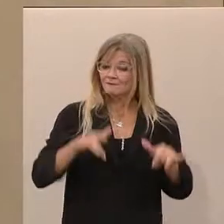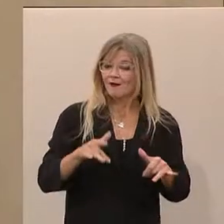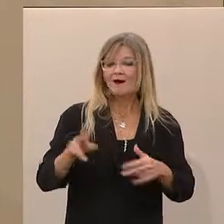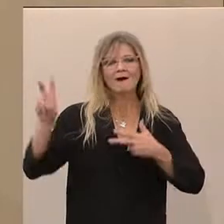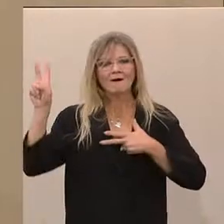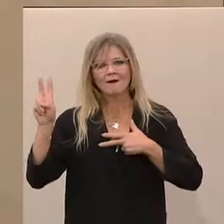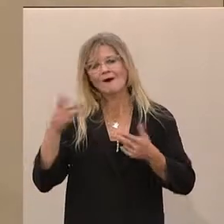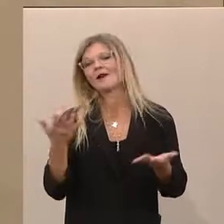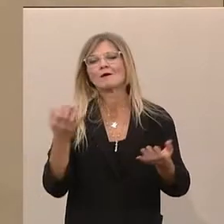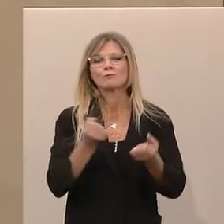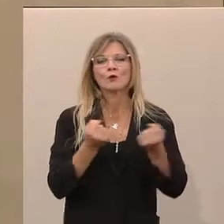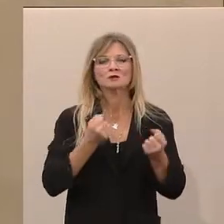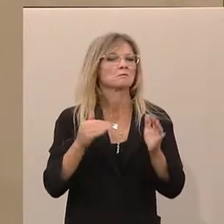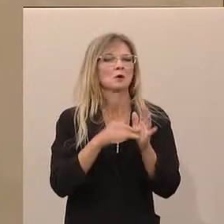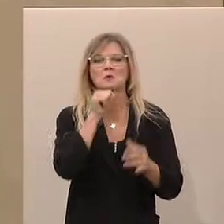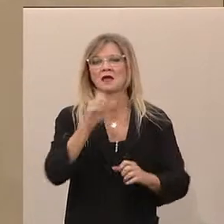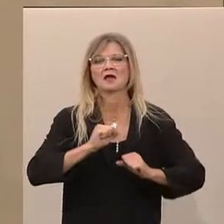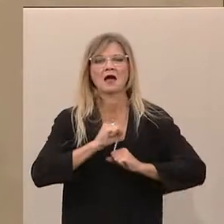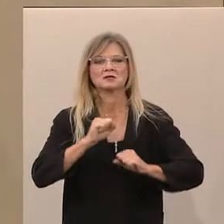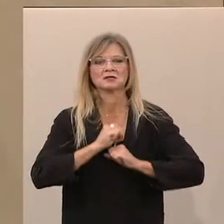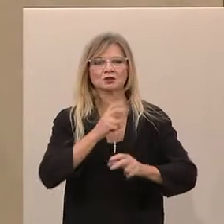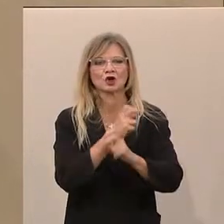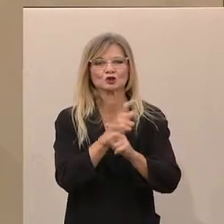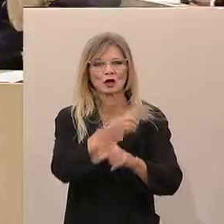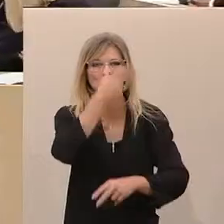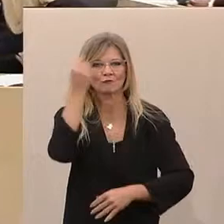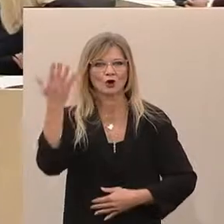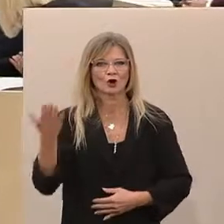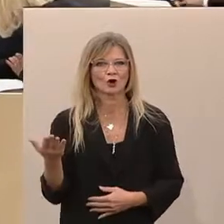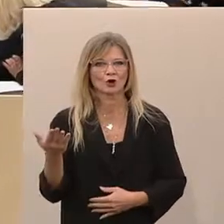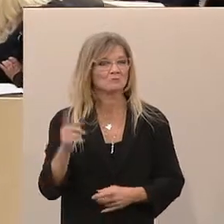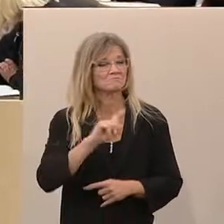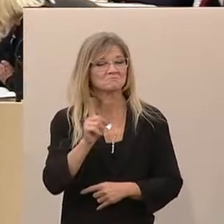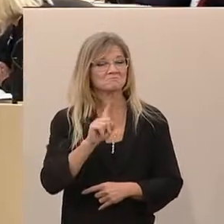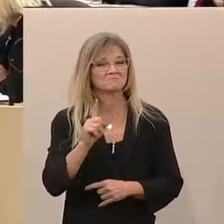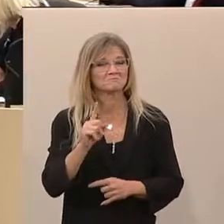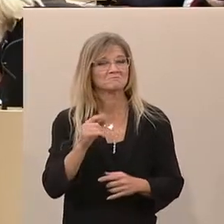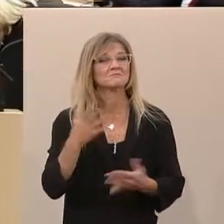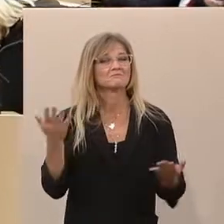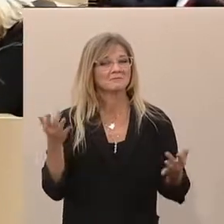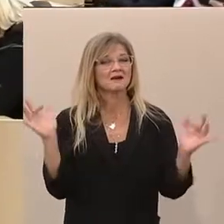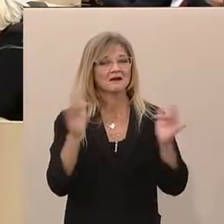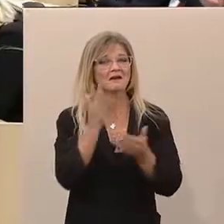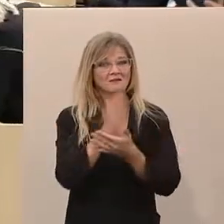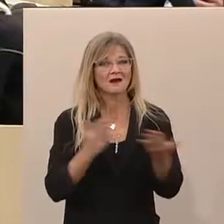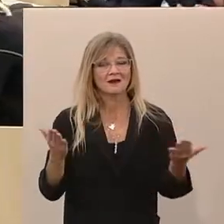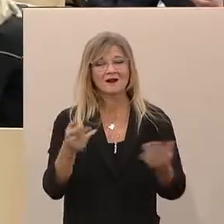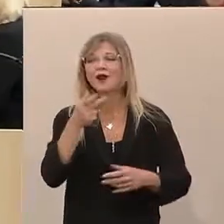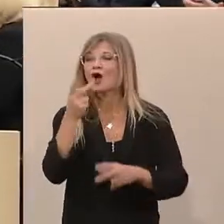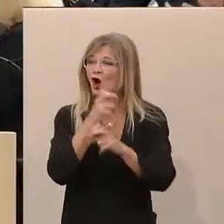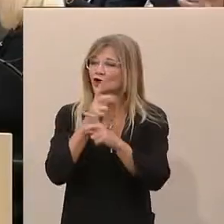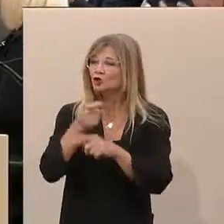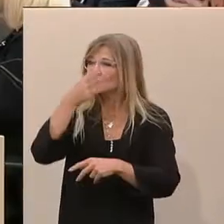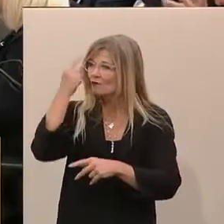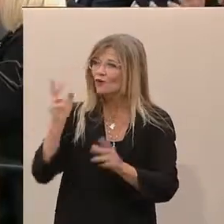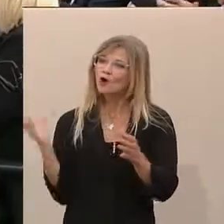vor der österreichischen Bevölkerung haben sollte. Im Gegenteil, die Einbindung der österreichischen Bevölkerung wichtig ist und auch gewünscht wird.